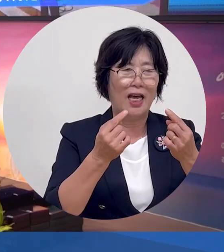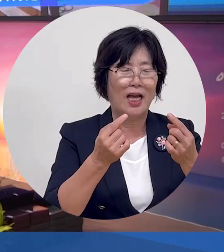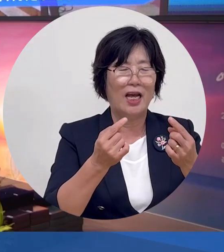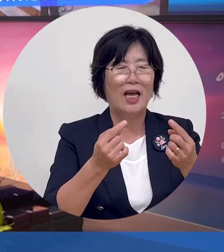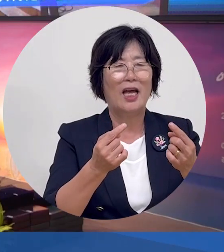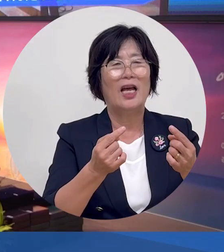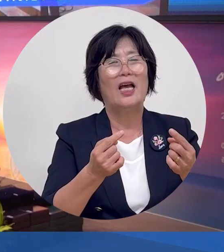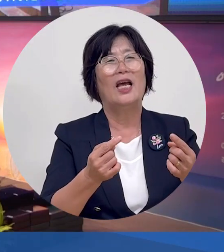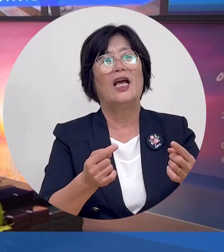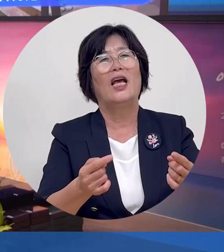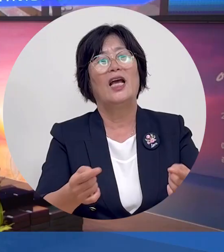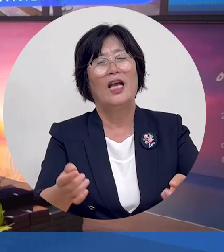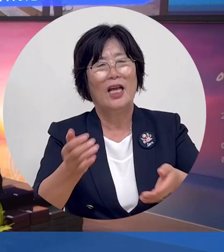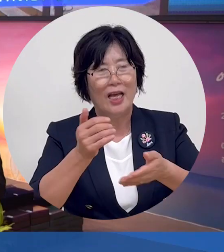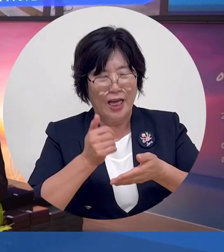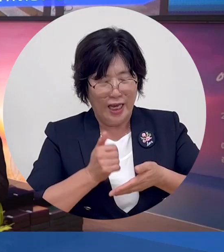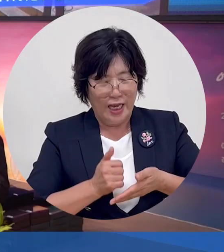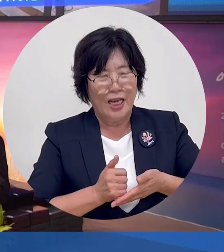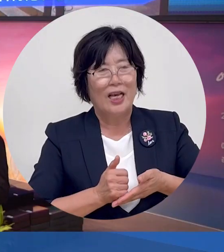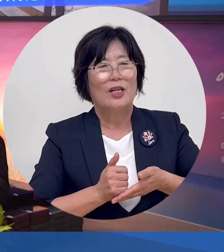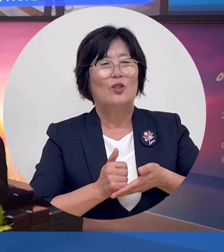들어가네. 주님의 그 은혜,